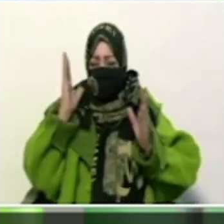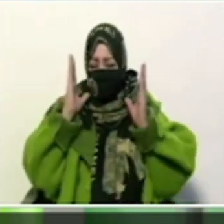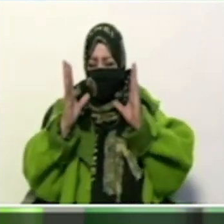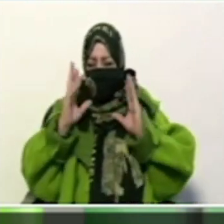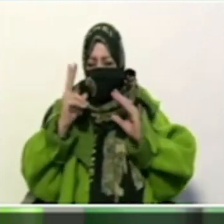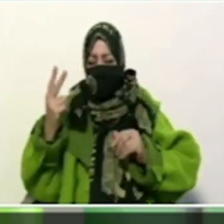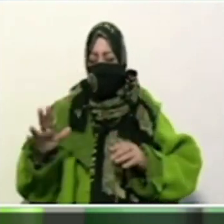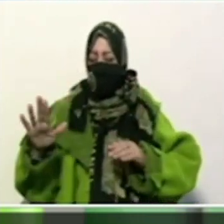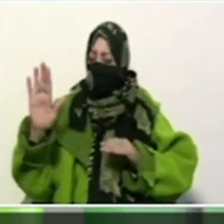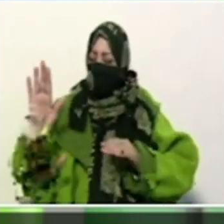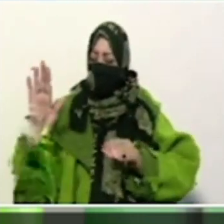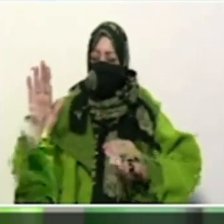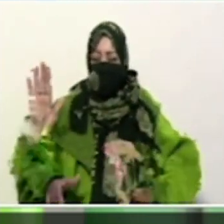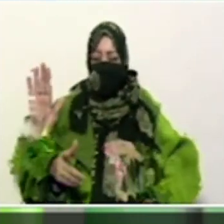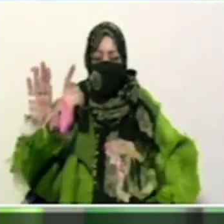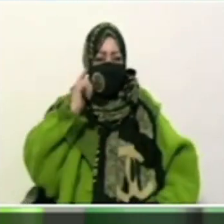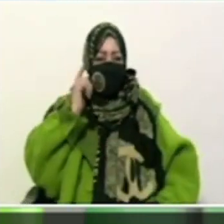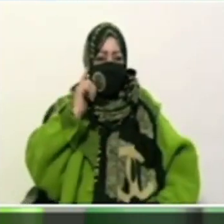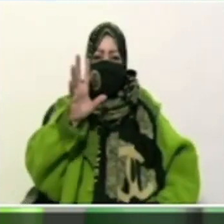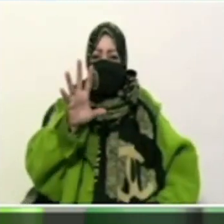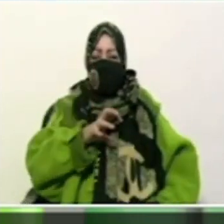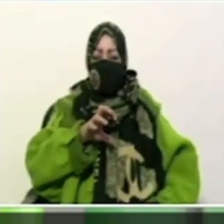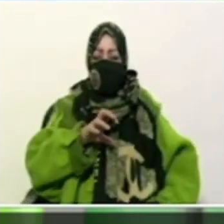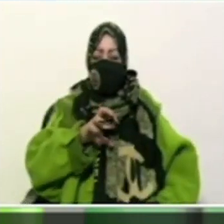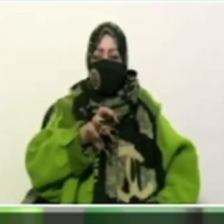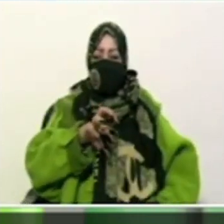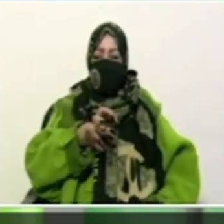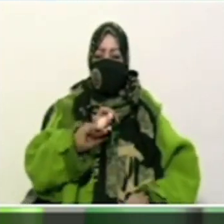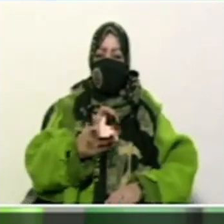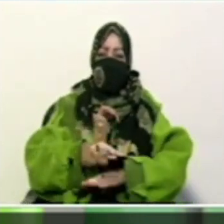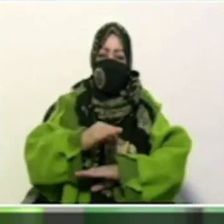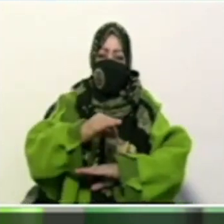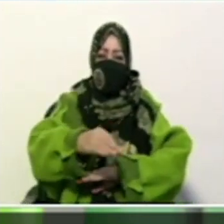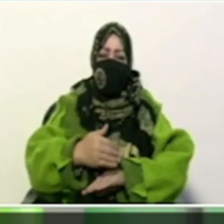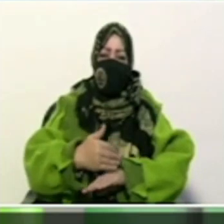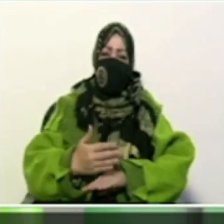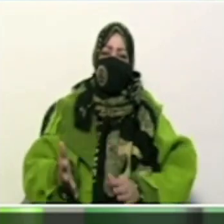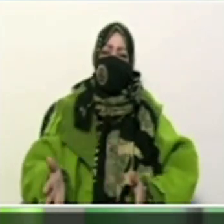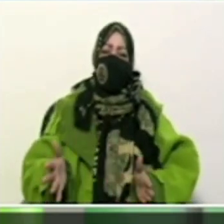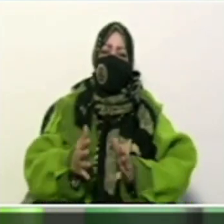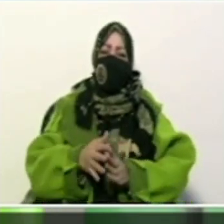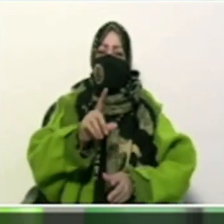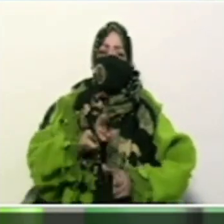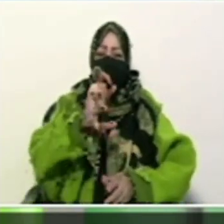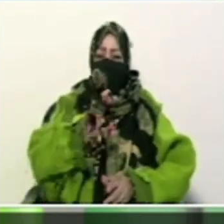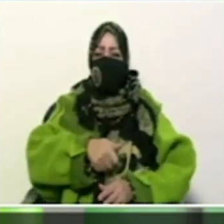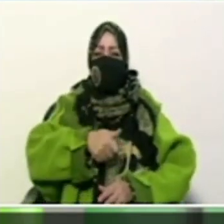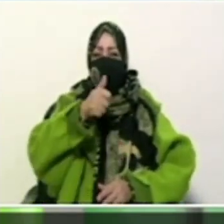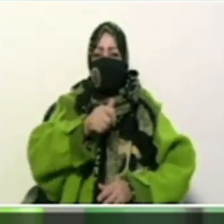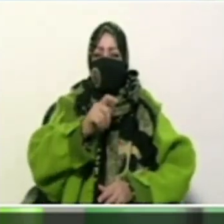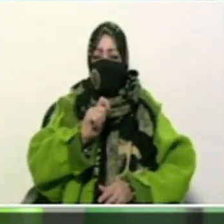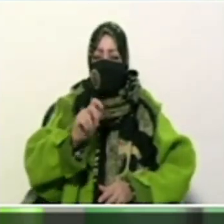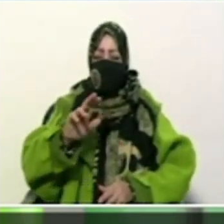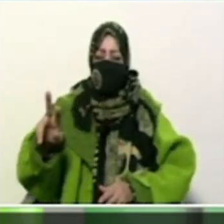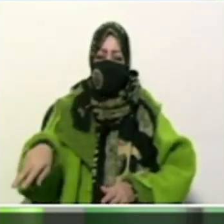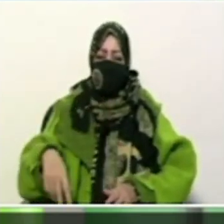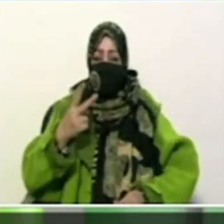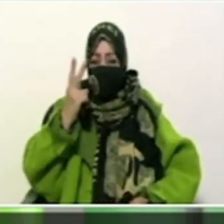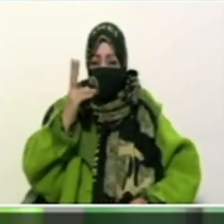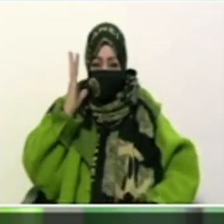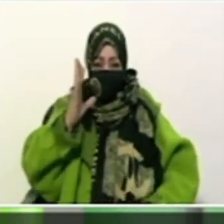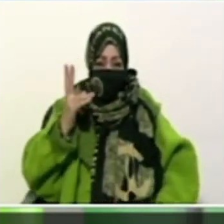والسؤال نعم. الثاني يا شيخ علي، ما مدى صحة قصة الإمام أبو حنيفة